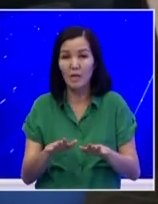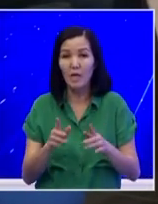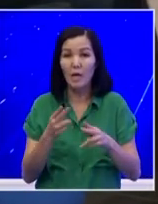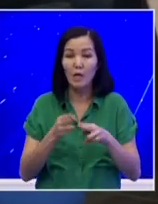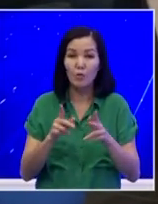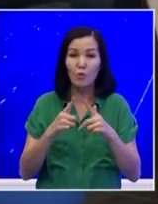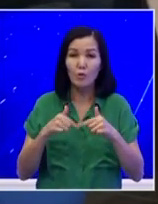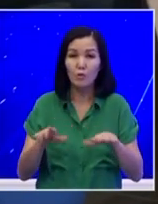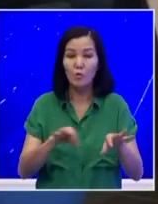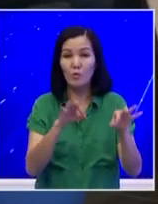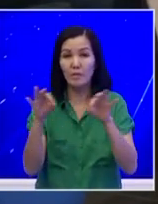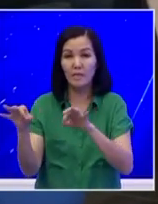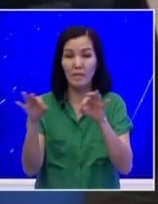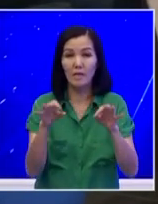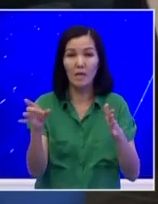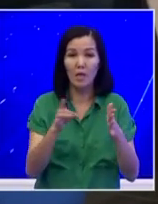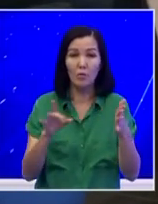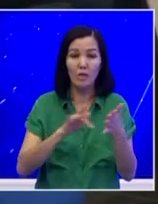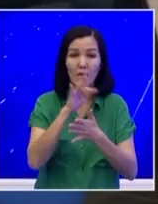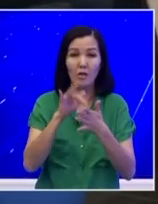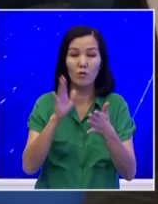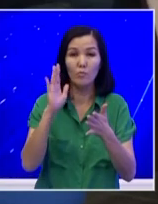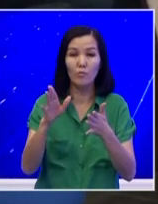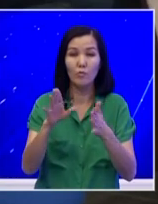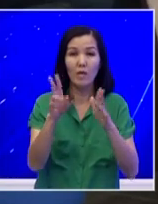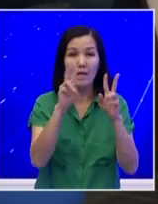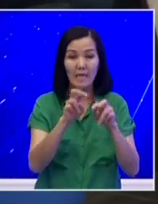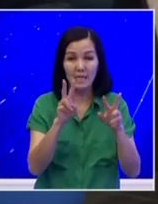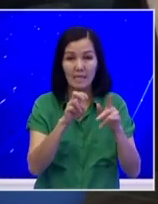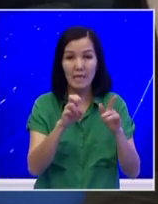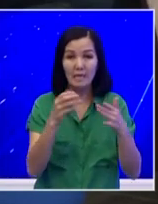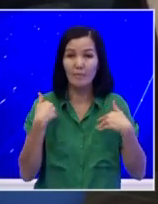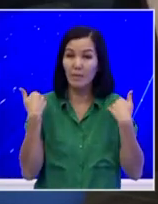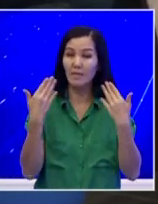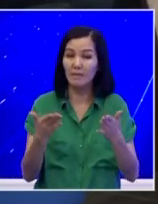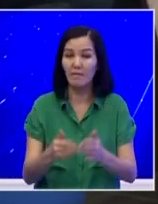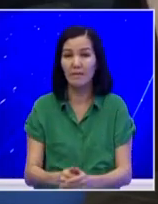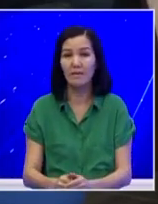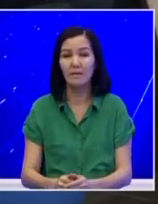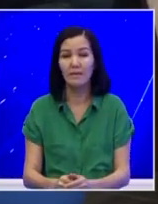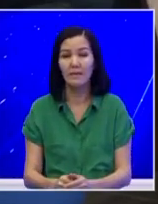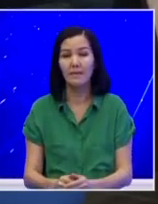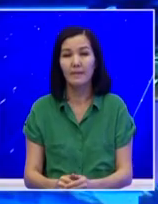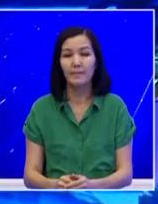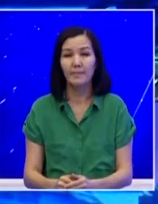во всех районах и городах, они будут уже подыскивать непосредственно претендентов.